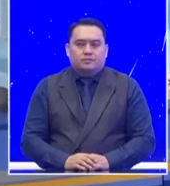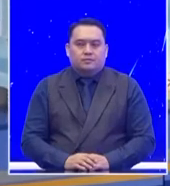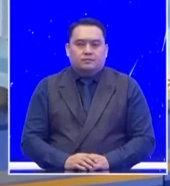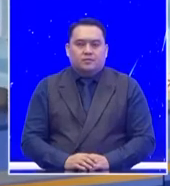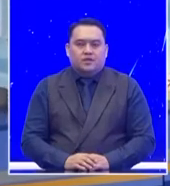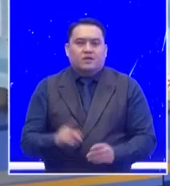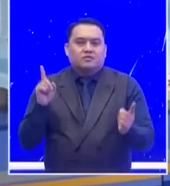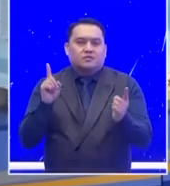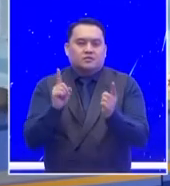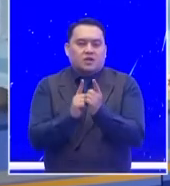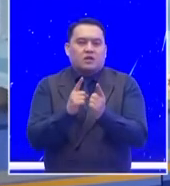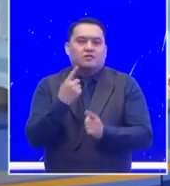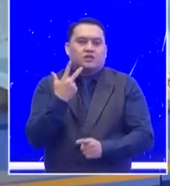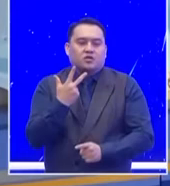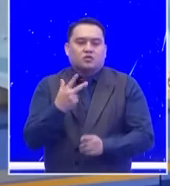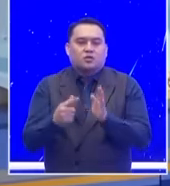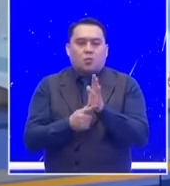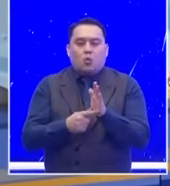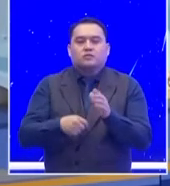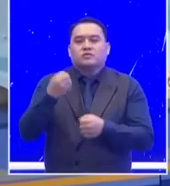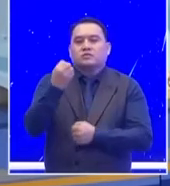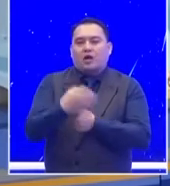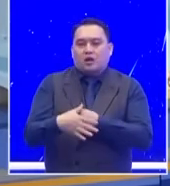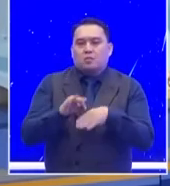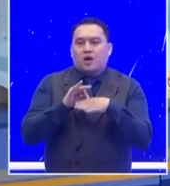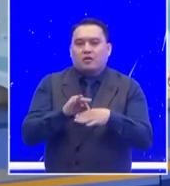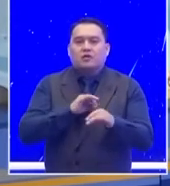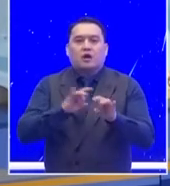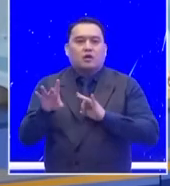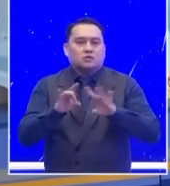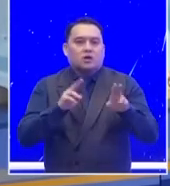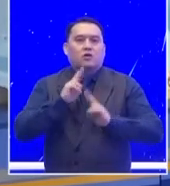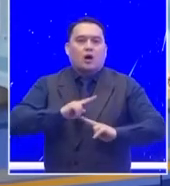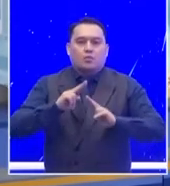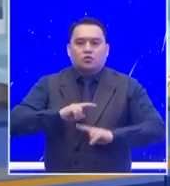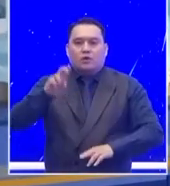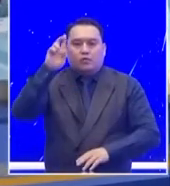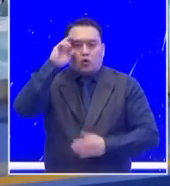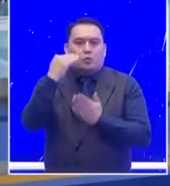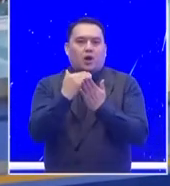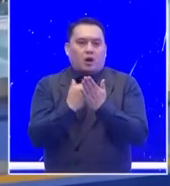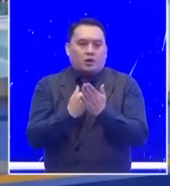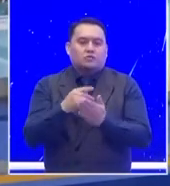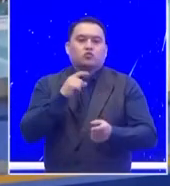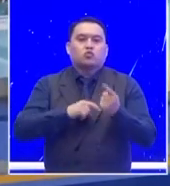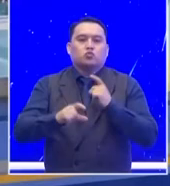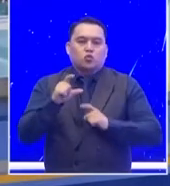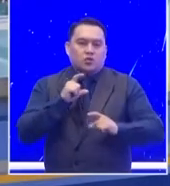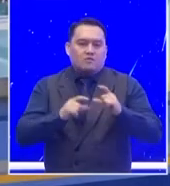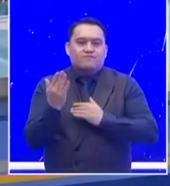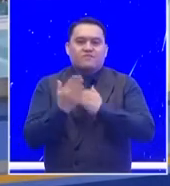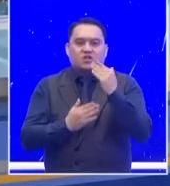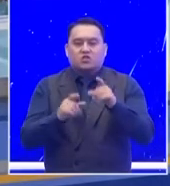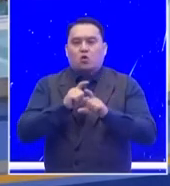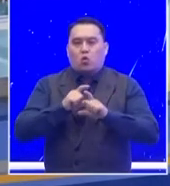С 3 по 7 февраля текущего года сотрудниками центра проводится разъяснительная работа по действию государственных программ среди студентов средних и высших